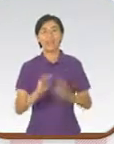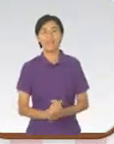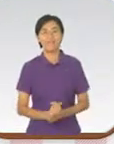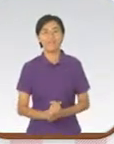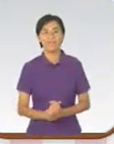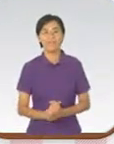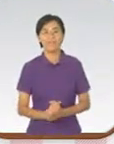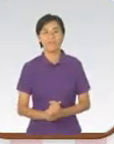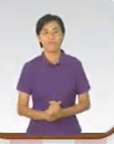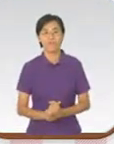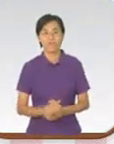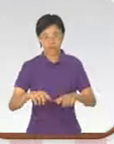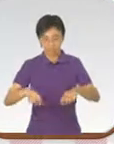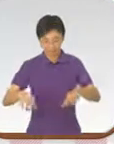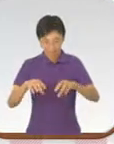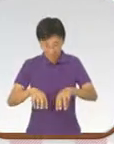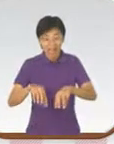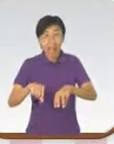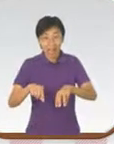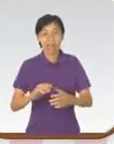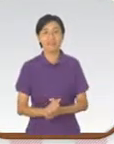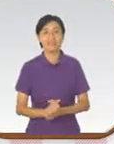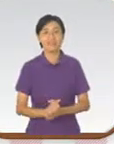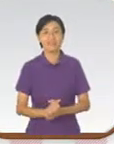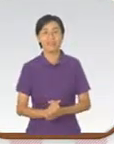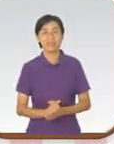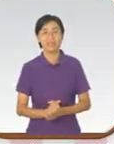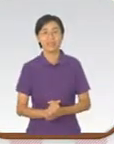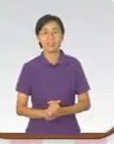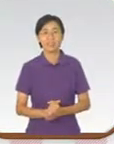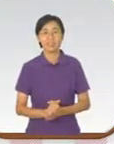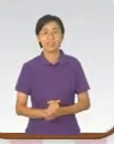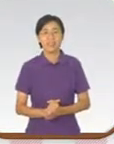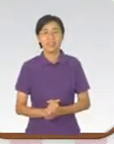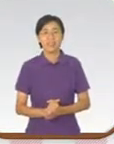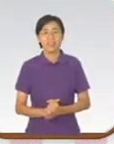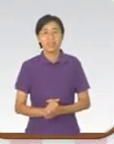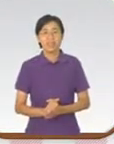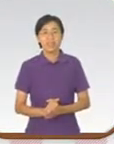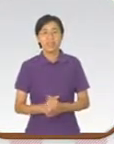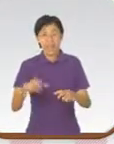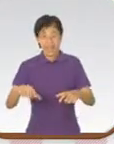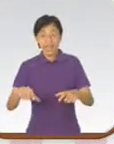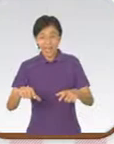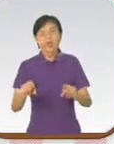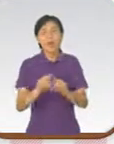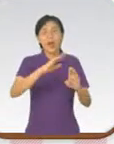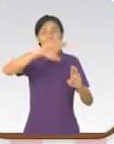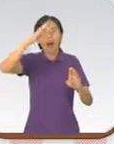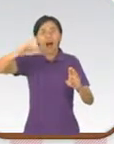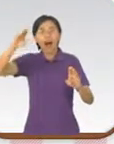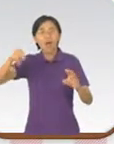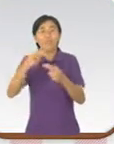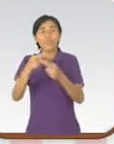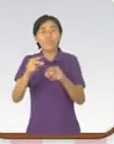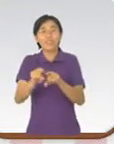องบลังได้ต้องมีหิมะมองบลังคือชื่อของ เทือกเขา เทือกเขาที่มีหิมะปกคลุมเพราะฉะนั้นเราก็โร